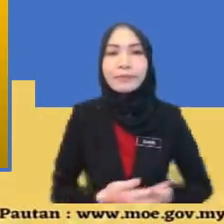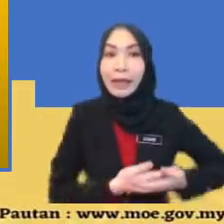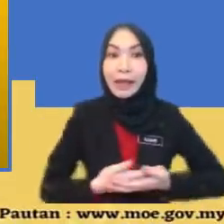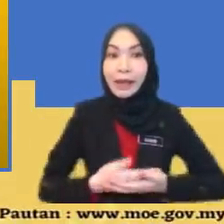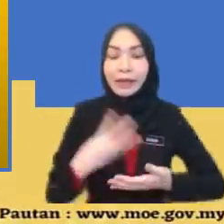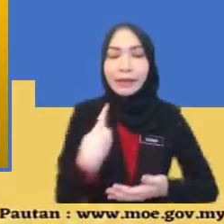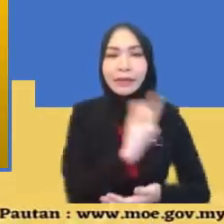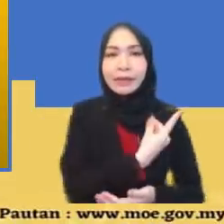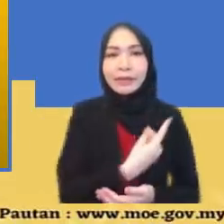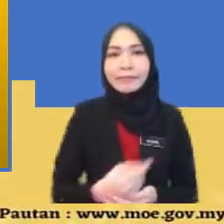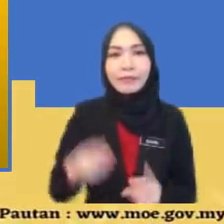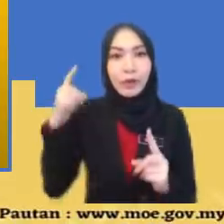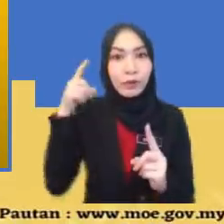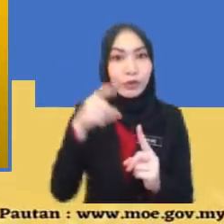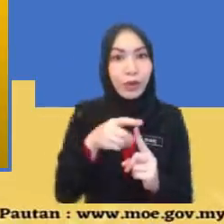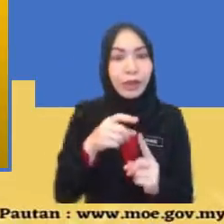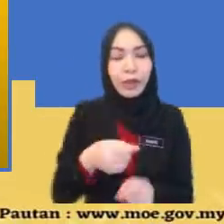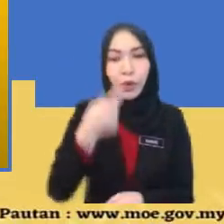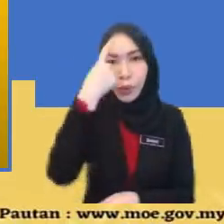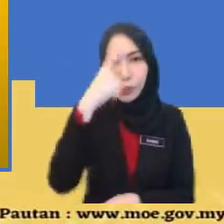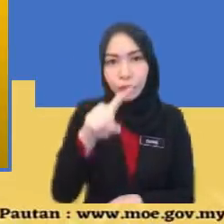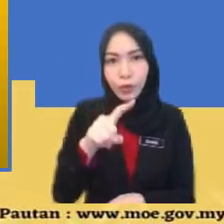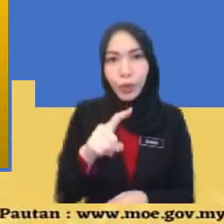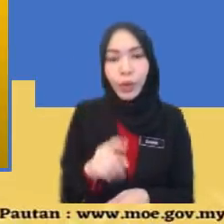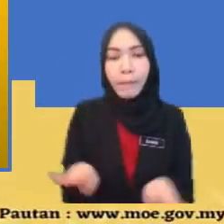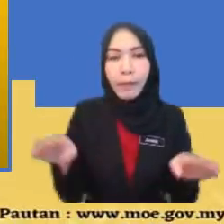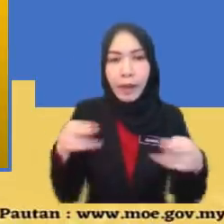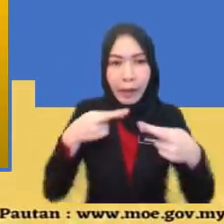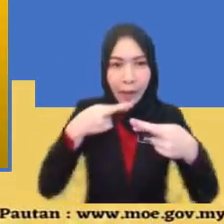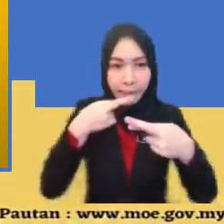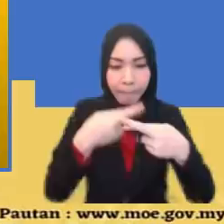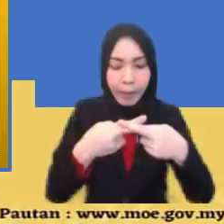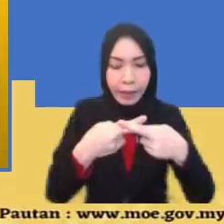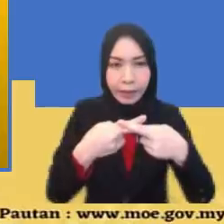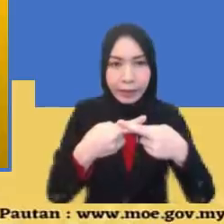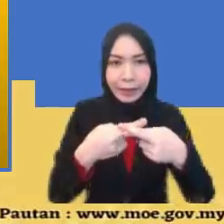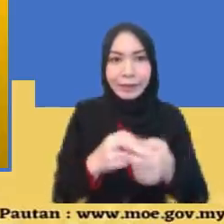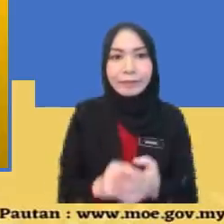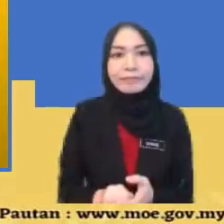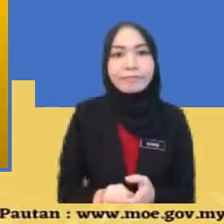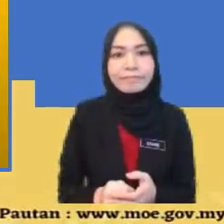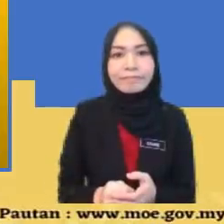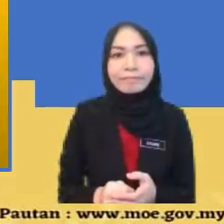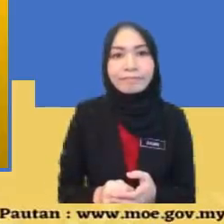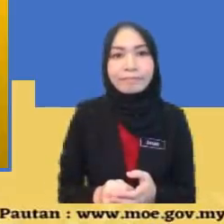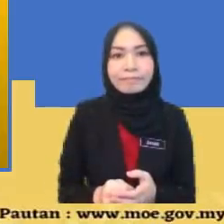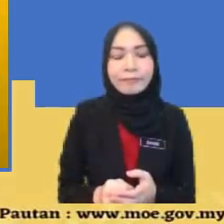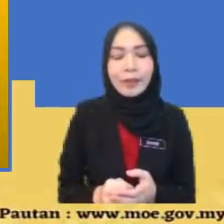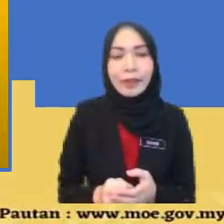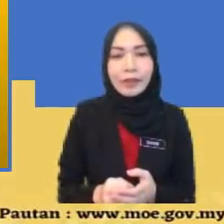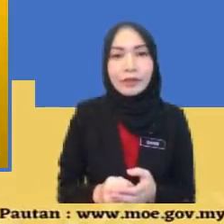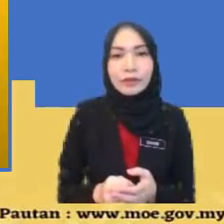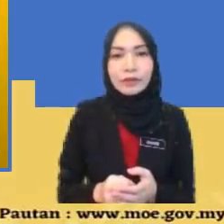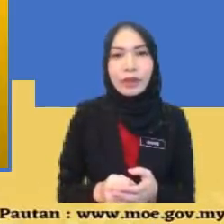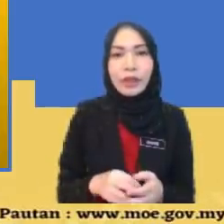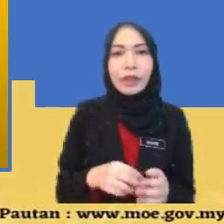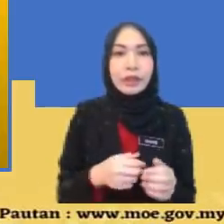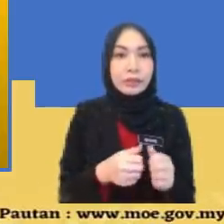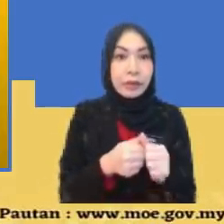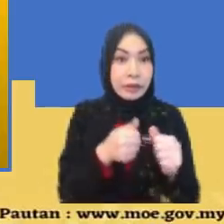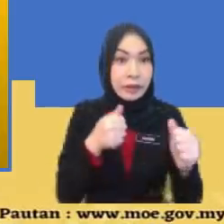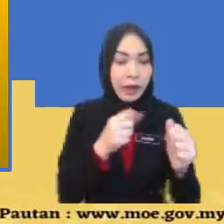merapatkan jurang pembelajaran yang timbul akibat berbagai kekangan semasa melaksanakan di DPR